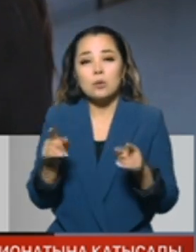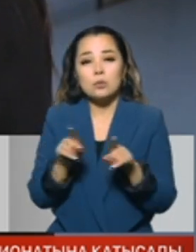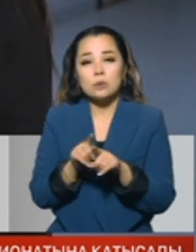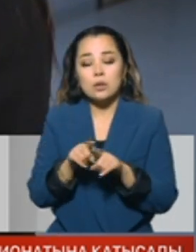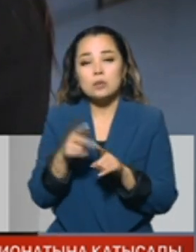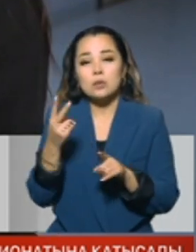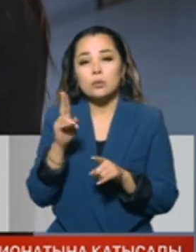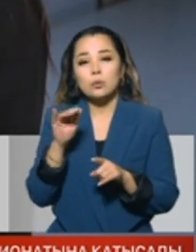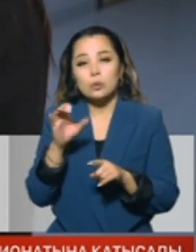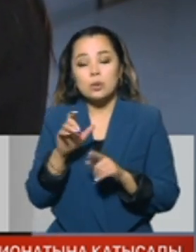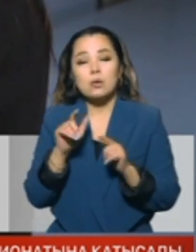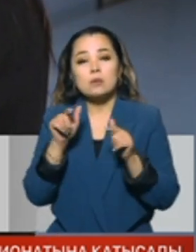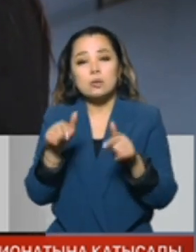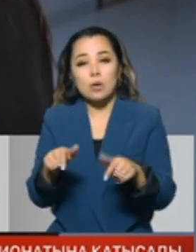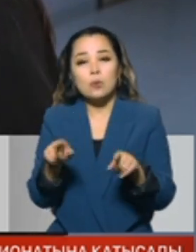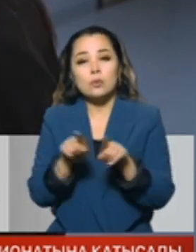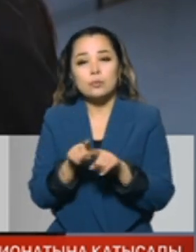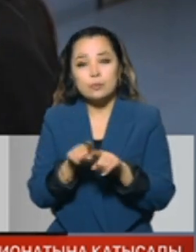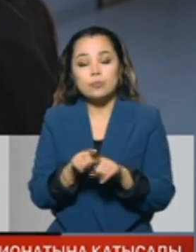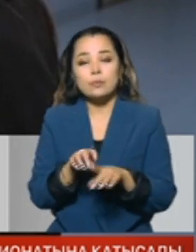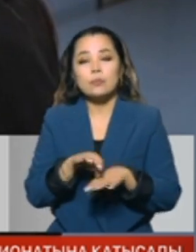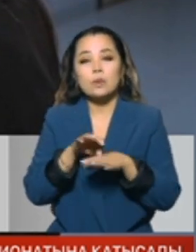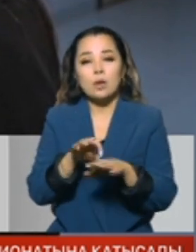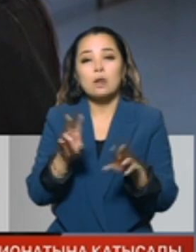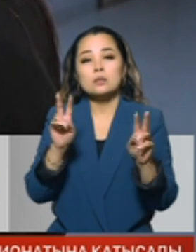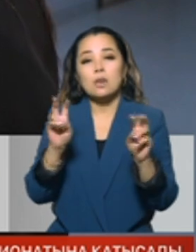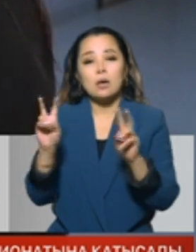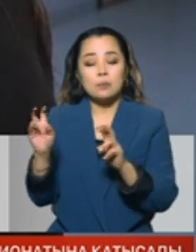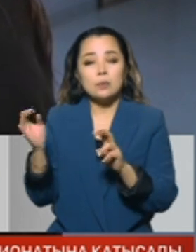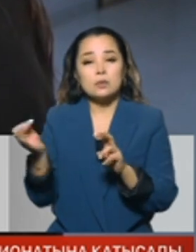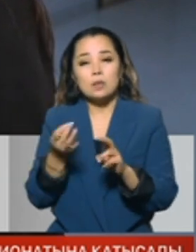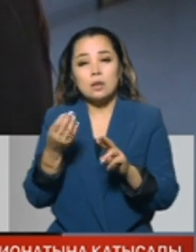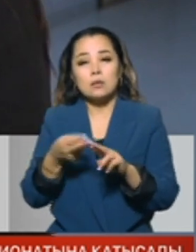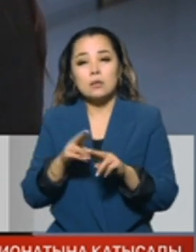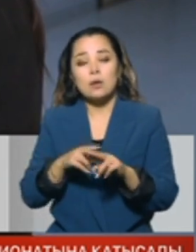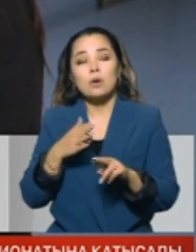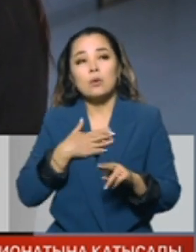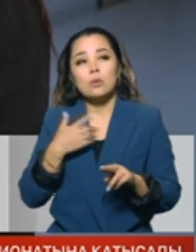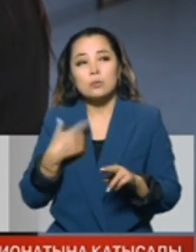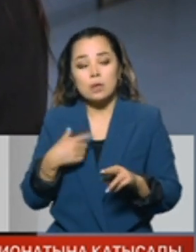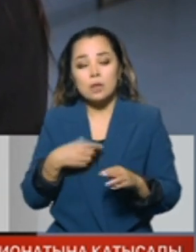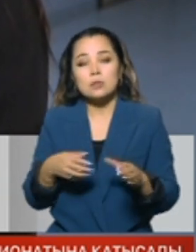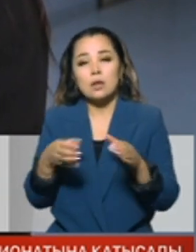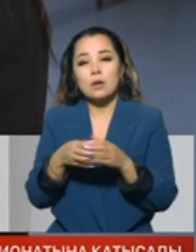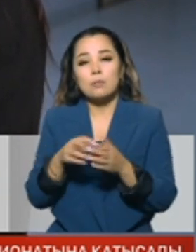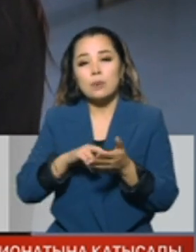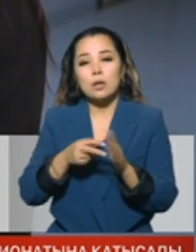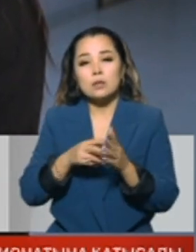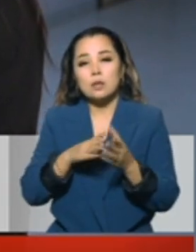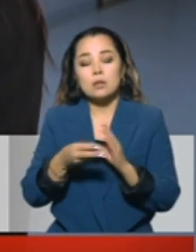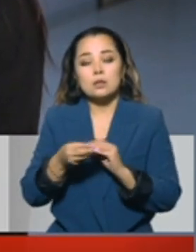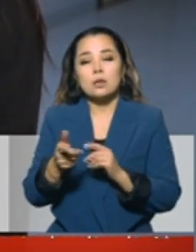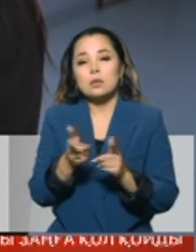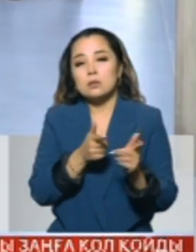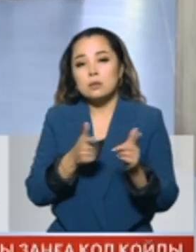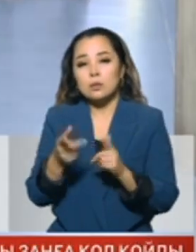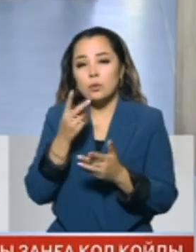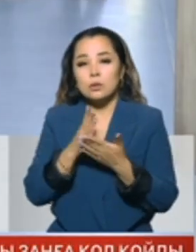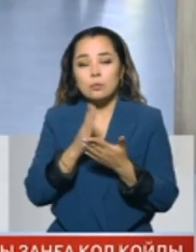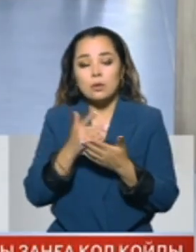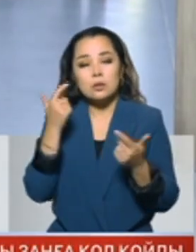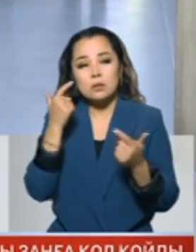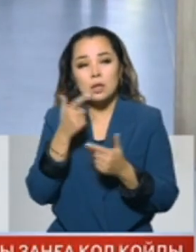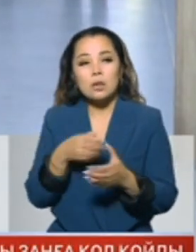мен екінші курсқа енді барсам да, өткен тақырыптар бойынша мен қазір өзімнің стартап проекттерімді жүзеге асырып жатырмын.